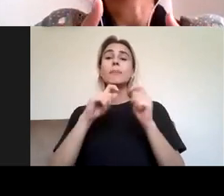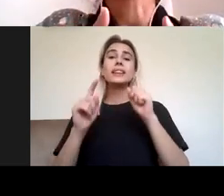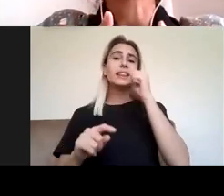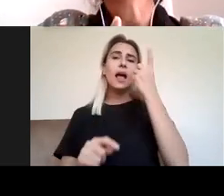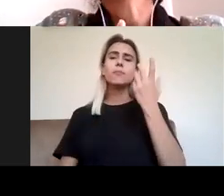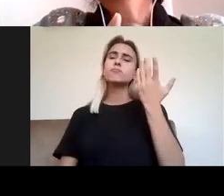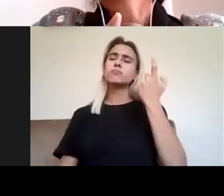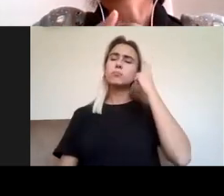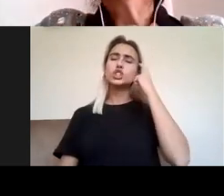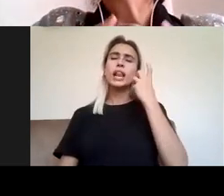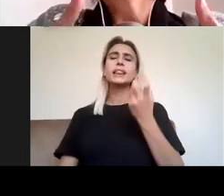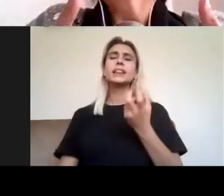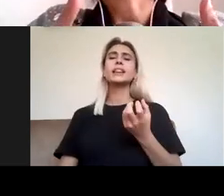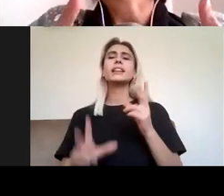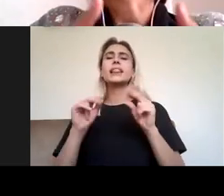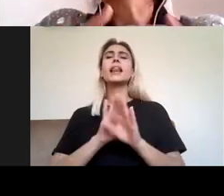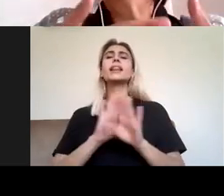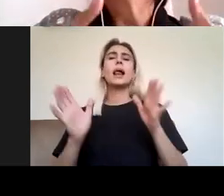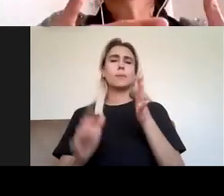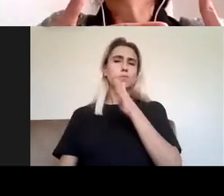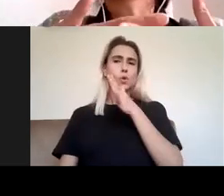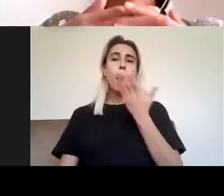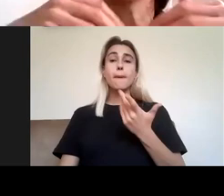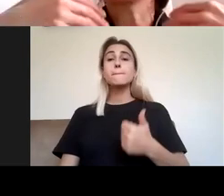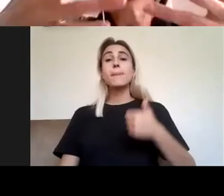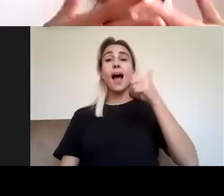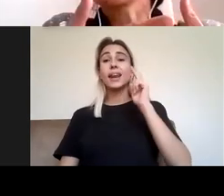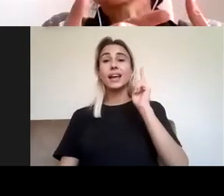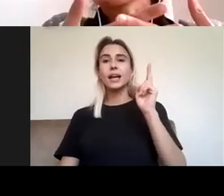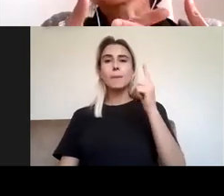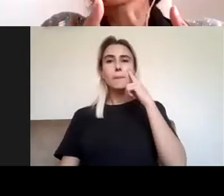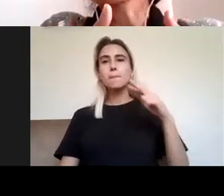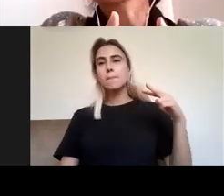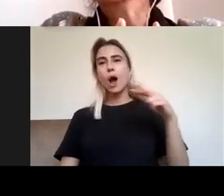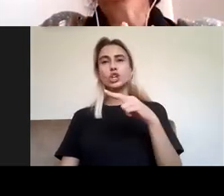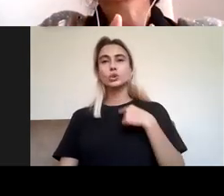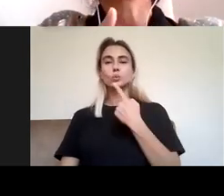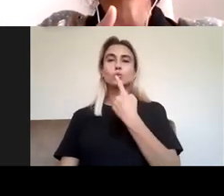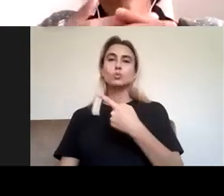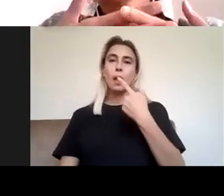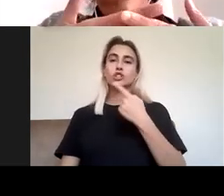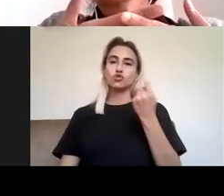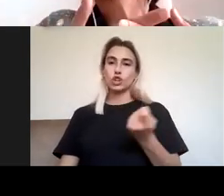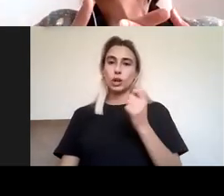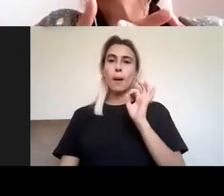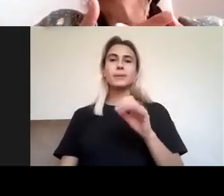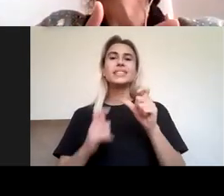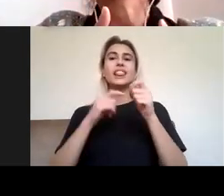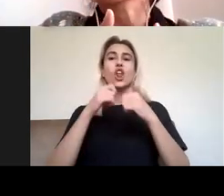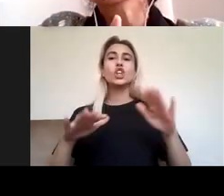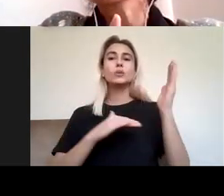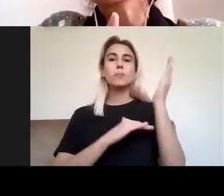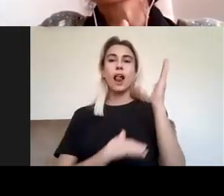olmadığını biliyoruz ama altyapı ile beraber bakanlık nezdinden de bir bakış sunmaya çalışacağım. Çünkü burada artık bir strateji belgesi